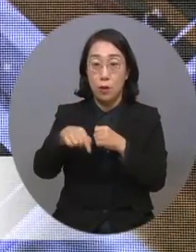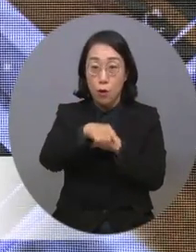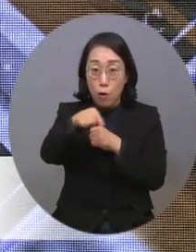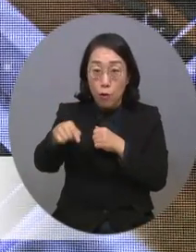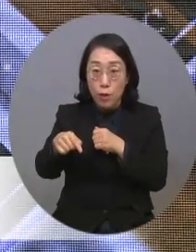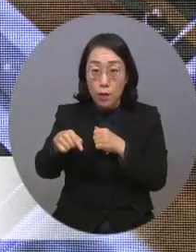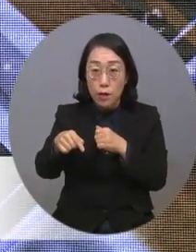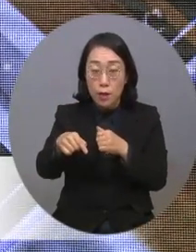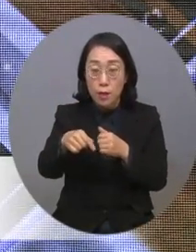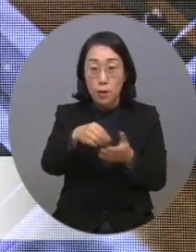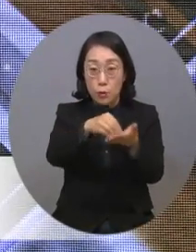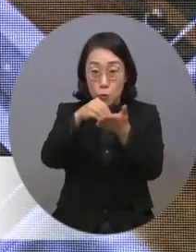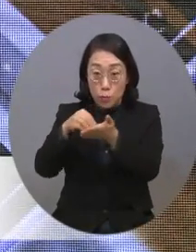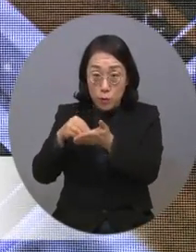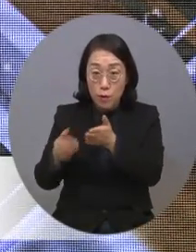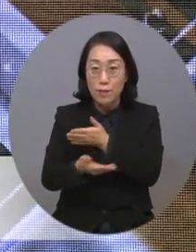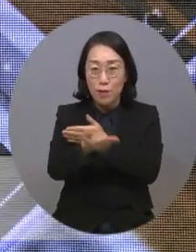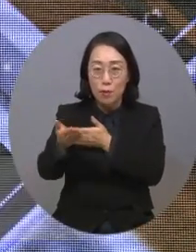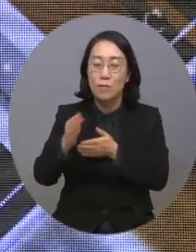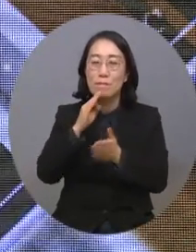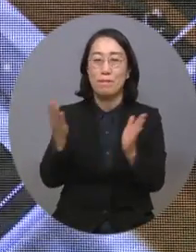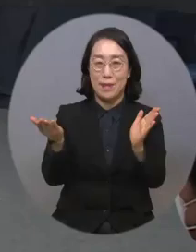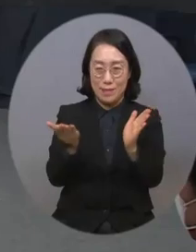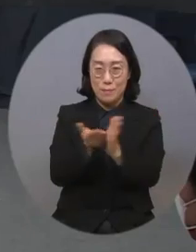분이 바로 그런 분들입니다.